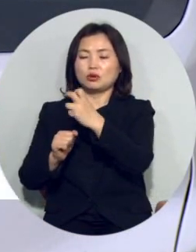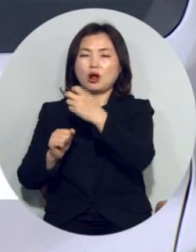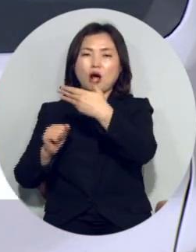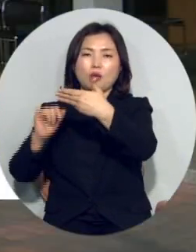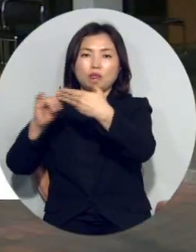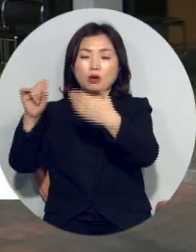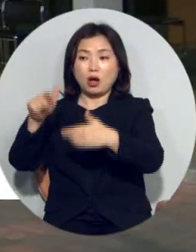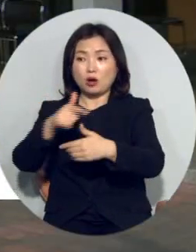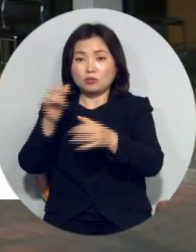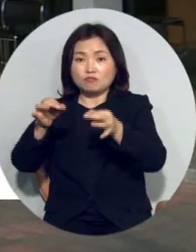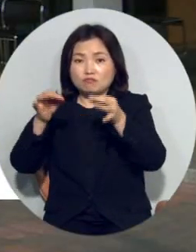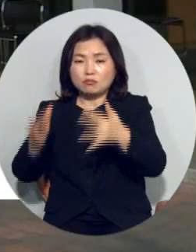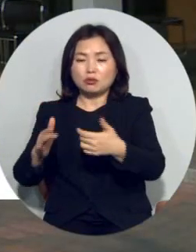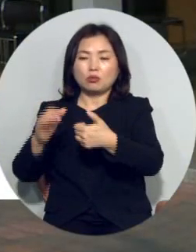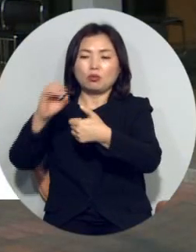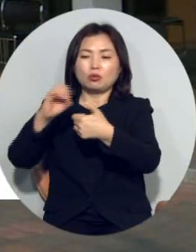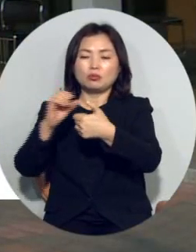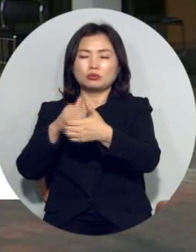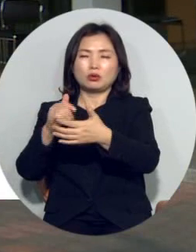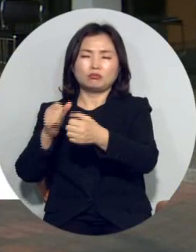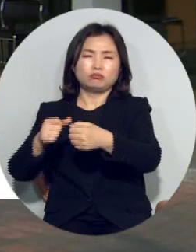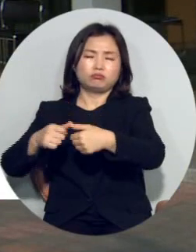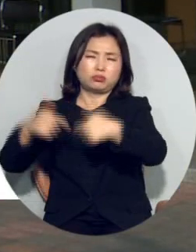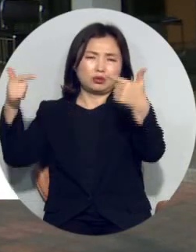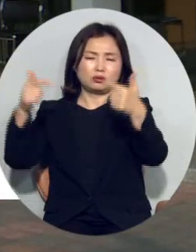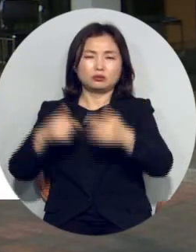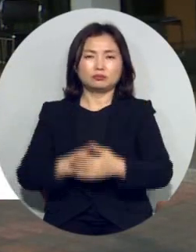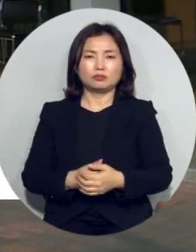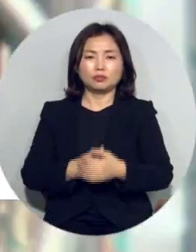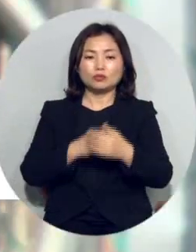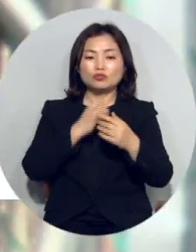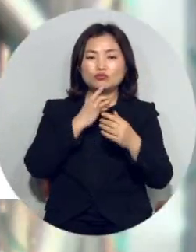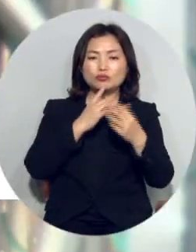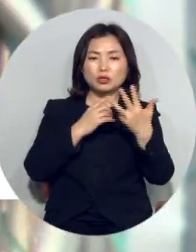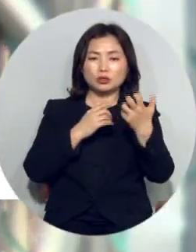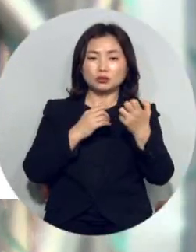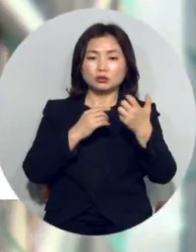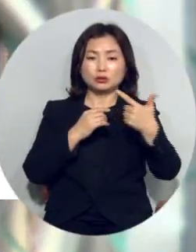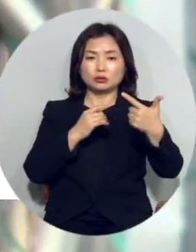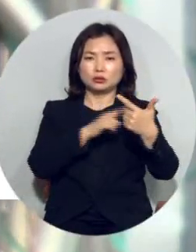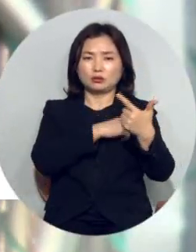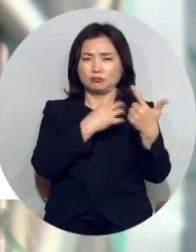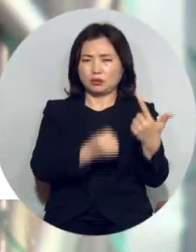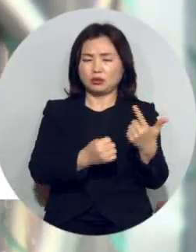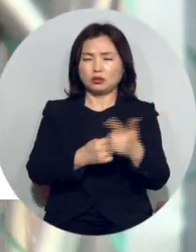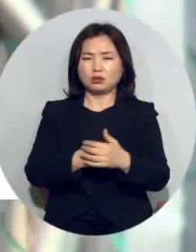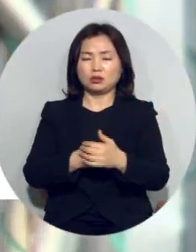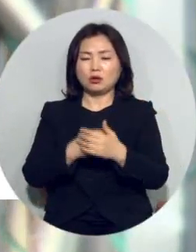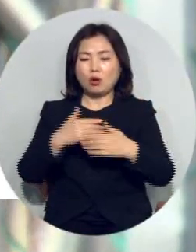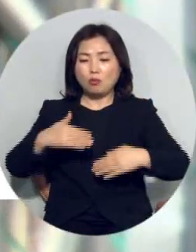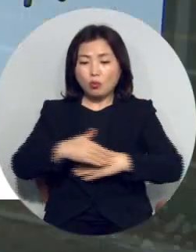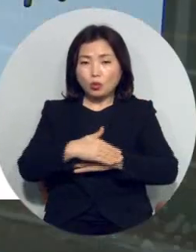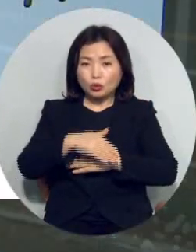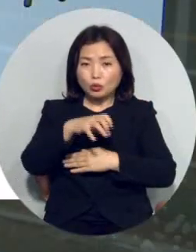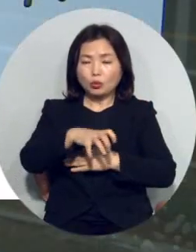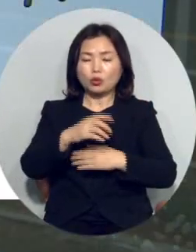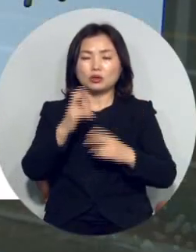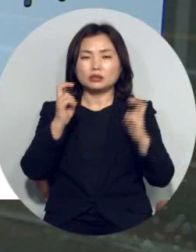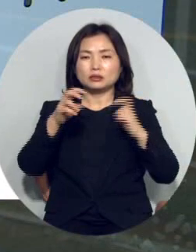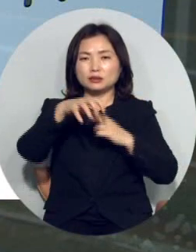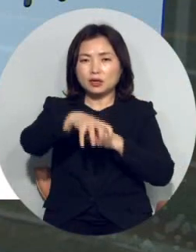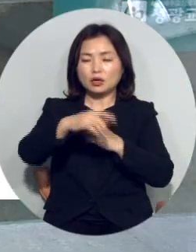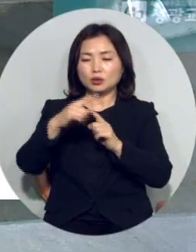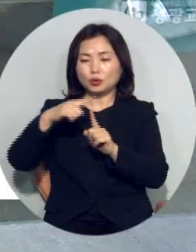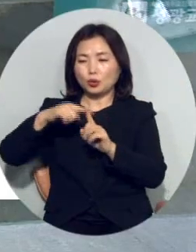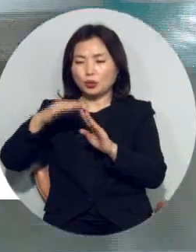하루 만에 50% 이상 폭증 했습니다 구미가 8 6명으로 가장 많은데 목욕 시설과 개 업체